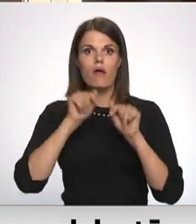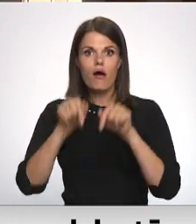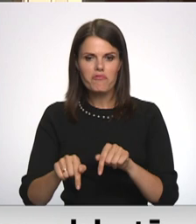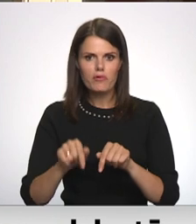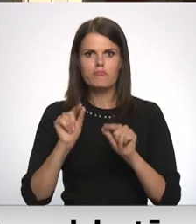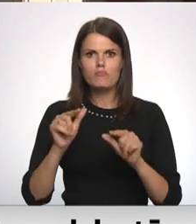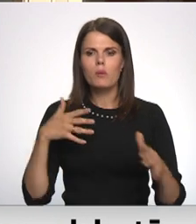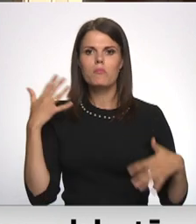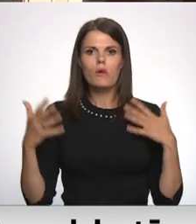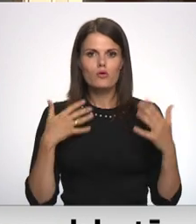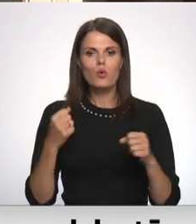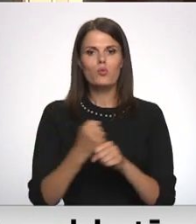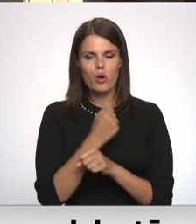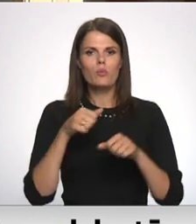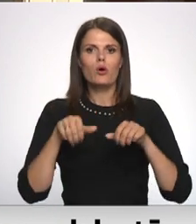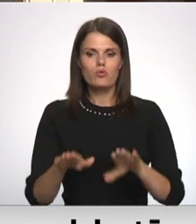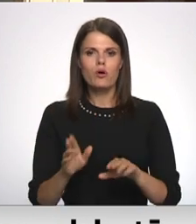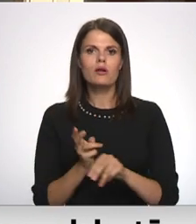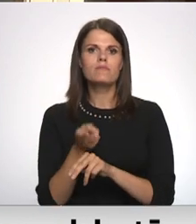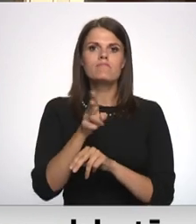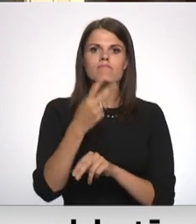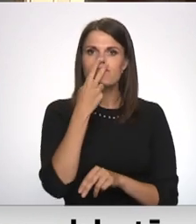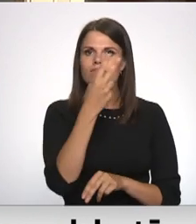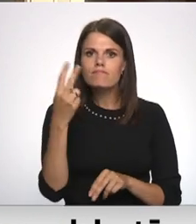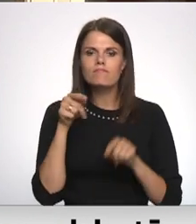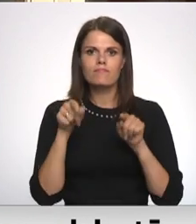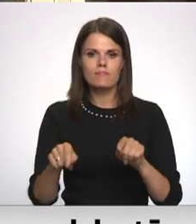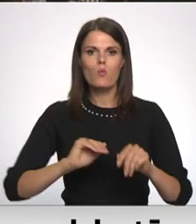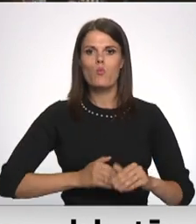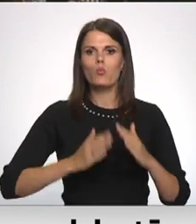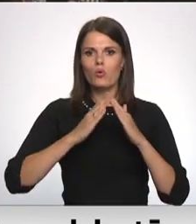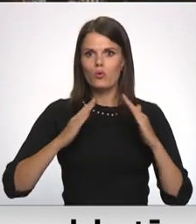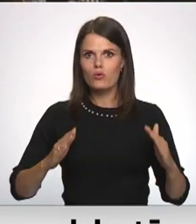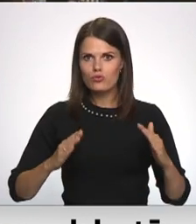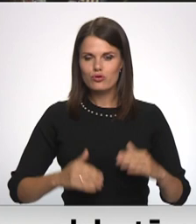mazliet bažījoties, tomēr nolemts iegriezties arī Lielvircavas muižā.